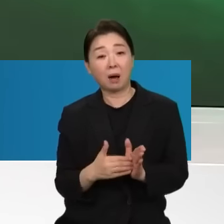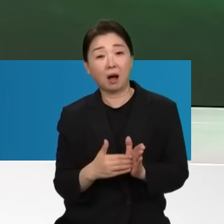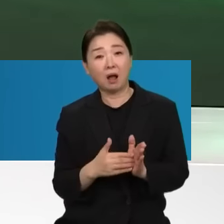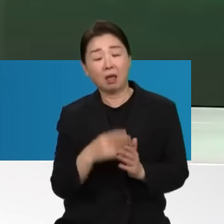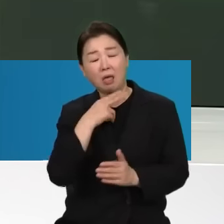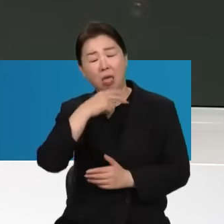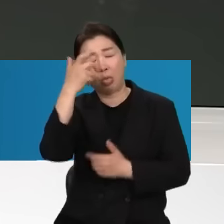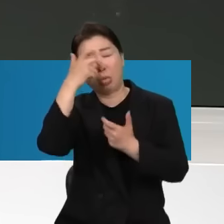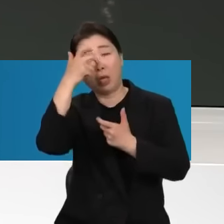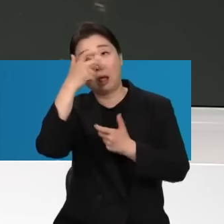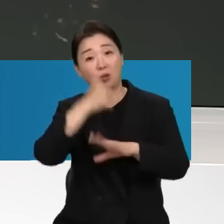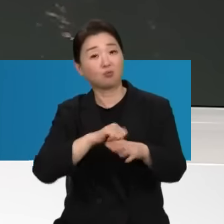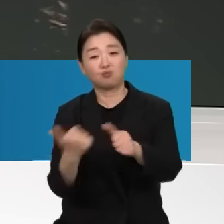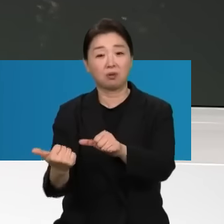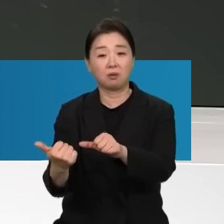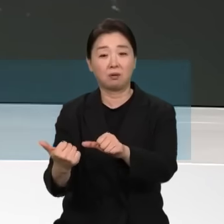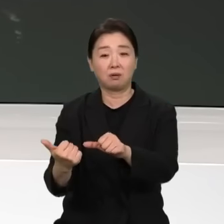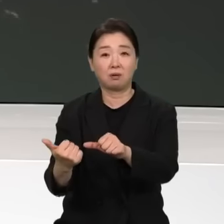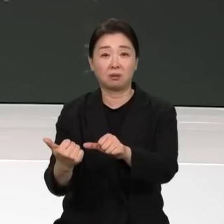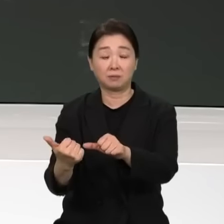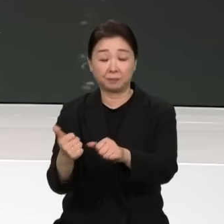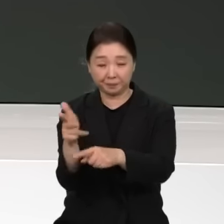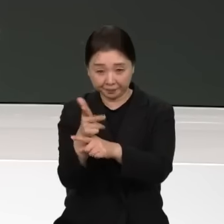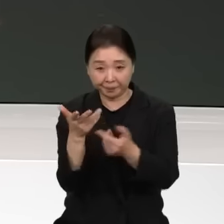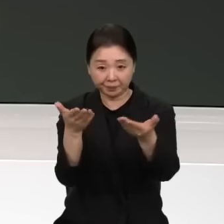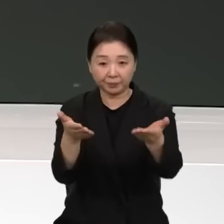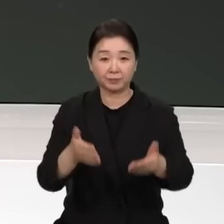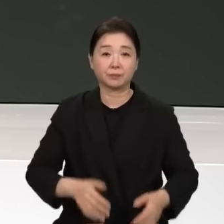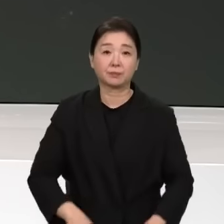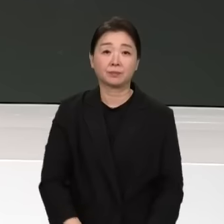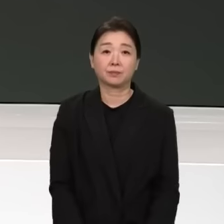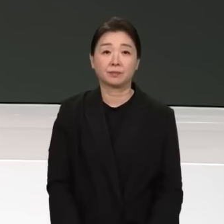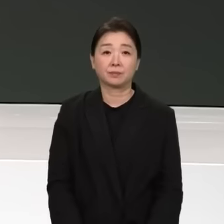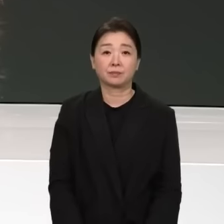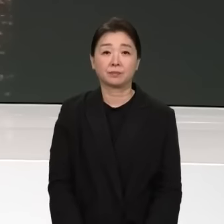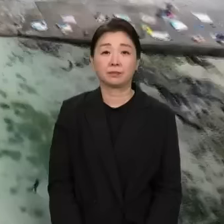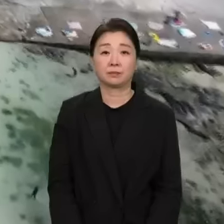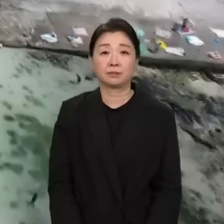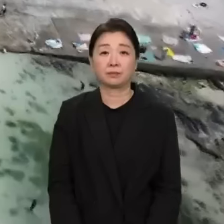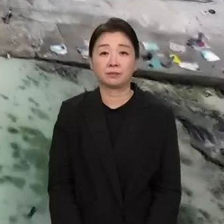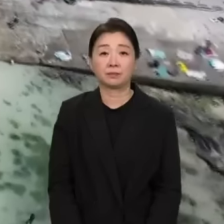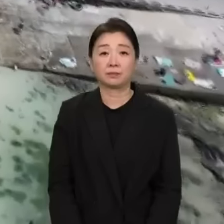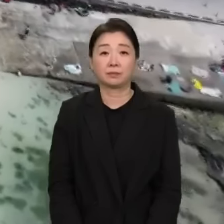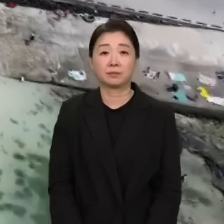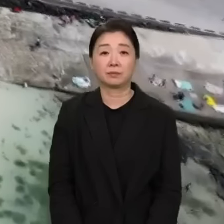뛰어들었다가 숨지는 일까지 벌어집니다. 밀착 카메라 이가혁 기자가 취재했습니다.